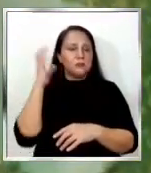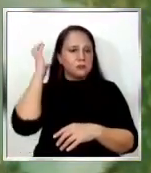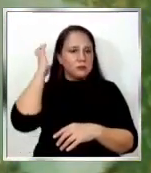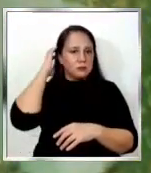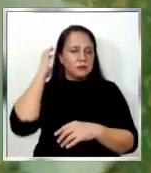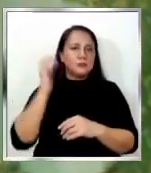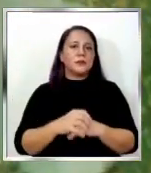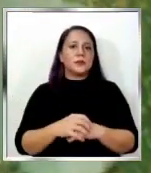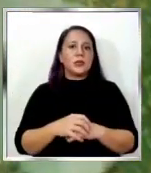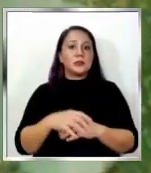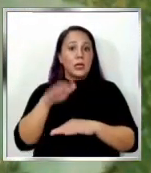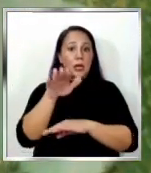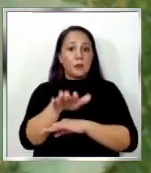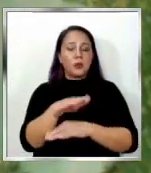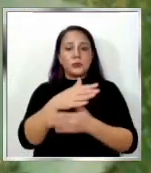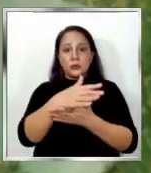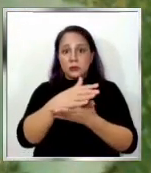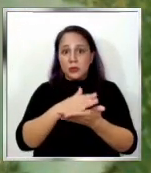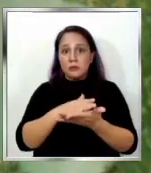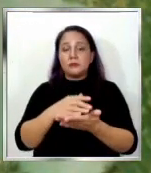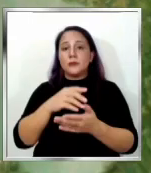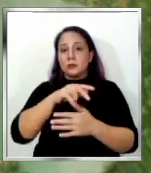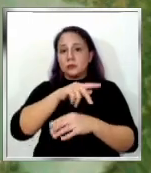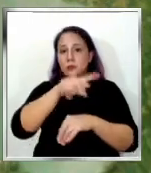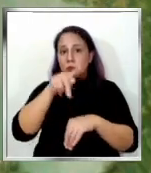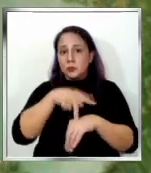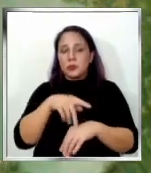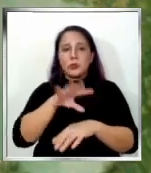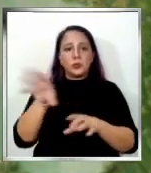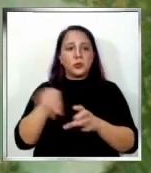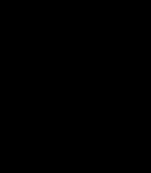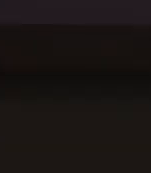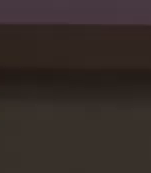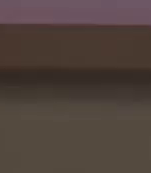ulan sa iba pang bahagi ng bansa kasama ang Metro Manila.